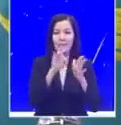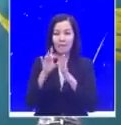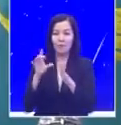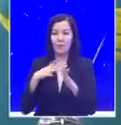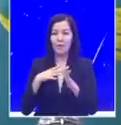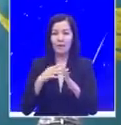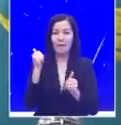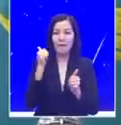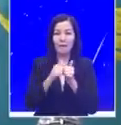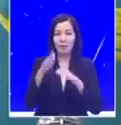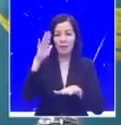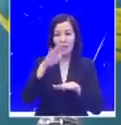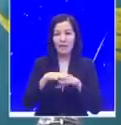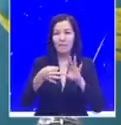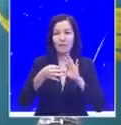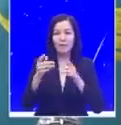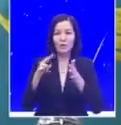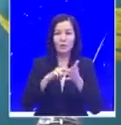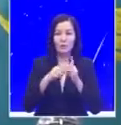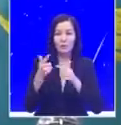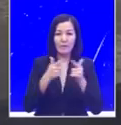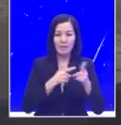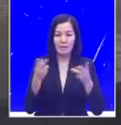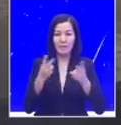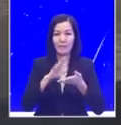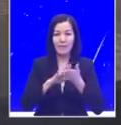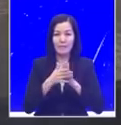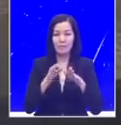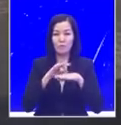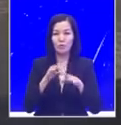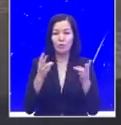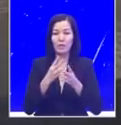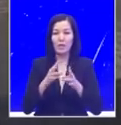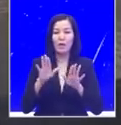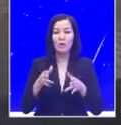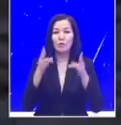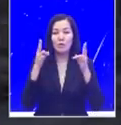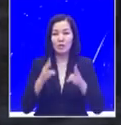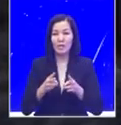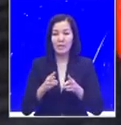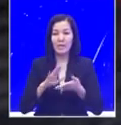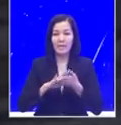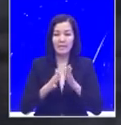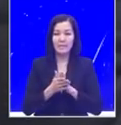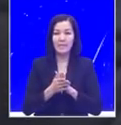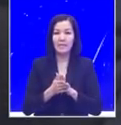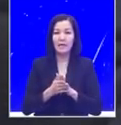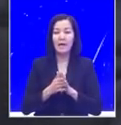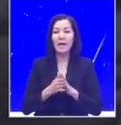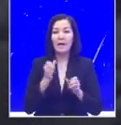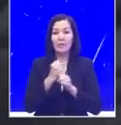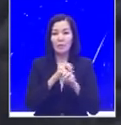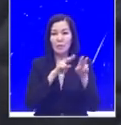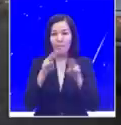должны каждый аким отработать. Вот с нашими. Төтенше жағдай кезінде қоғамдық тәртіпте қатаң бақылауда. Елді алаңдатқан